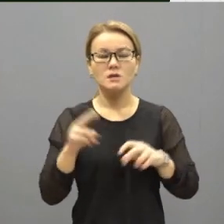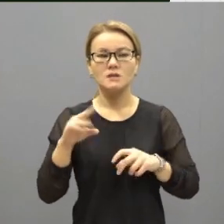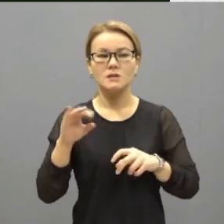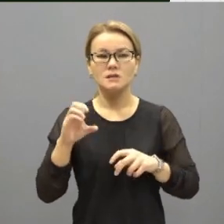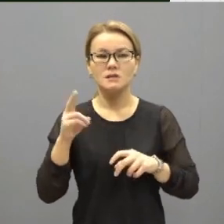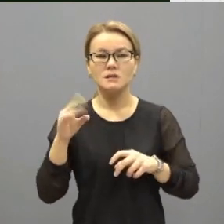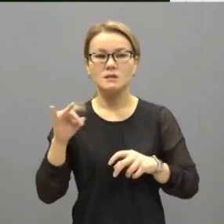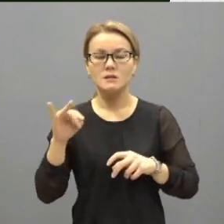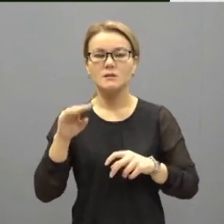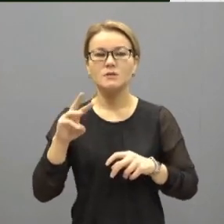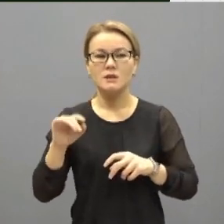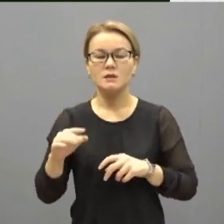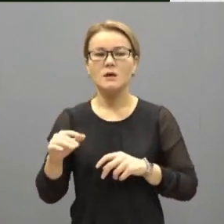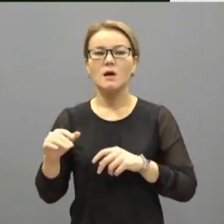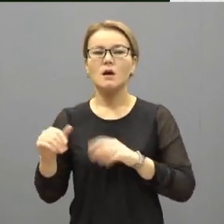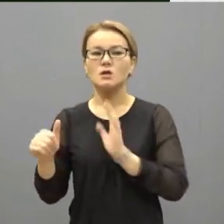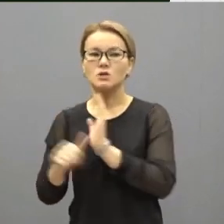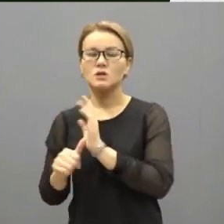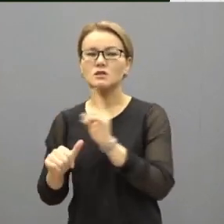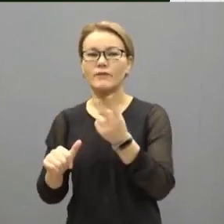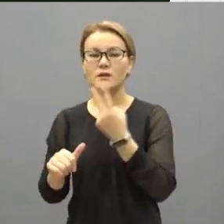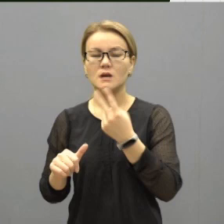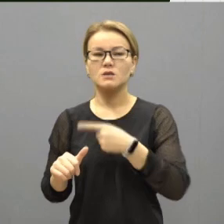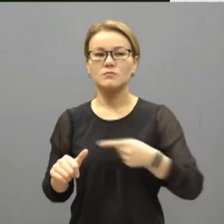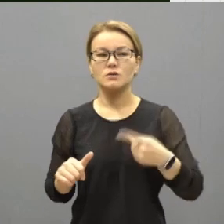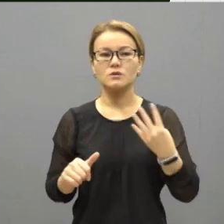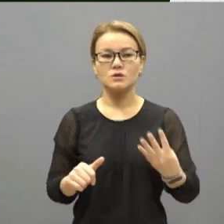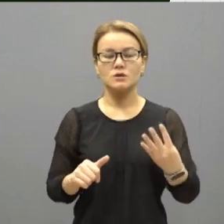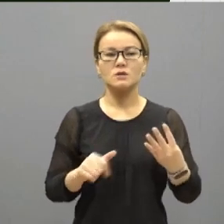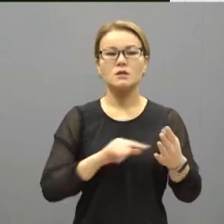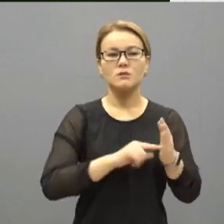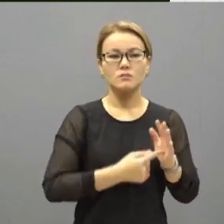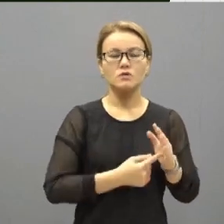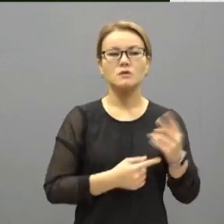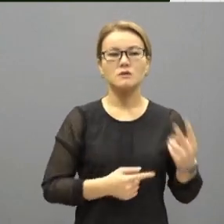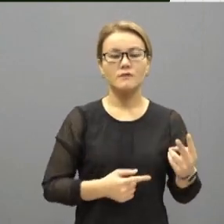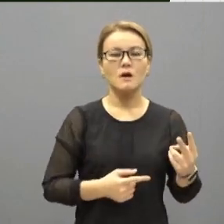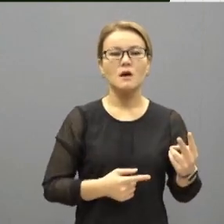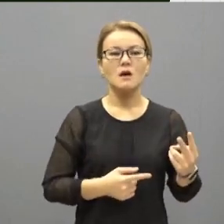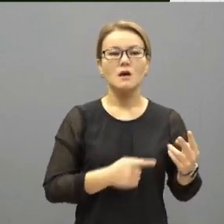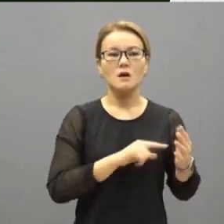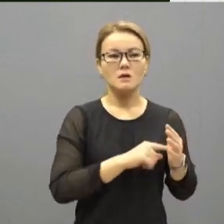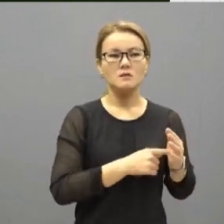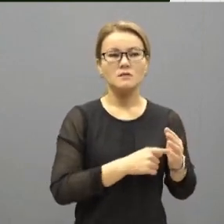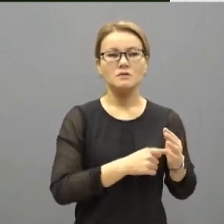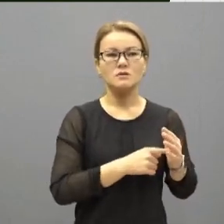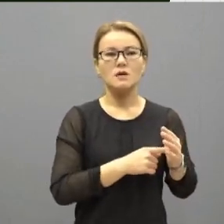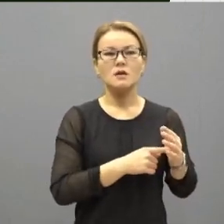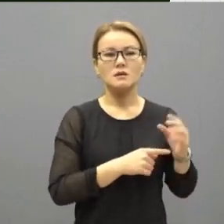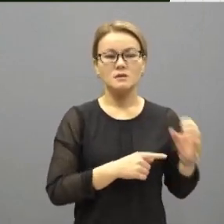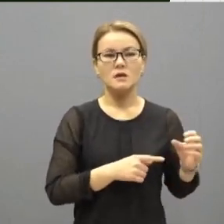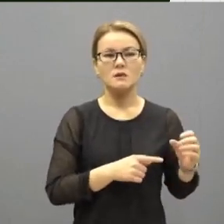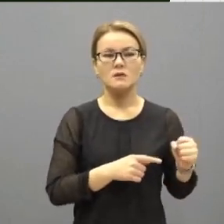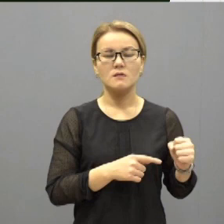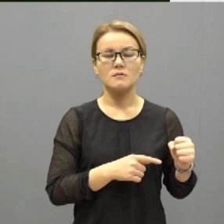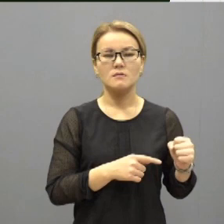6 в квадрате минус 4 умноженное на коэффициент а на 2 и умноженное на c. Вместо c у